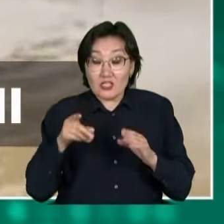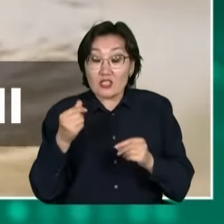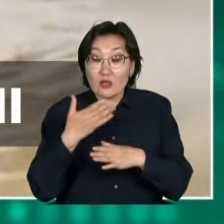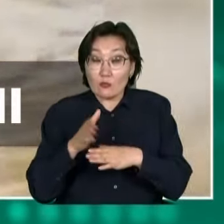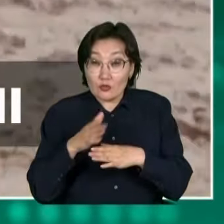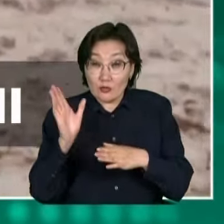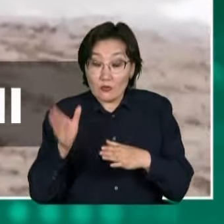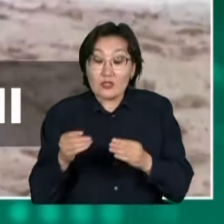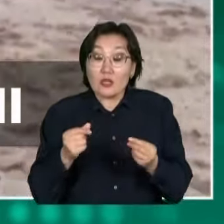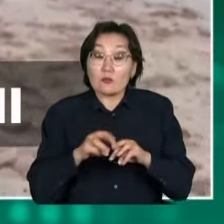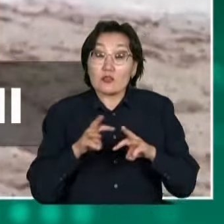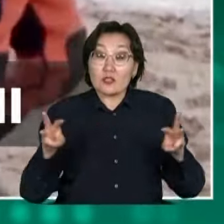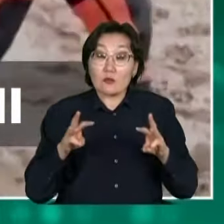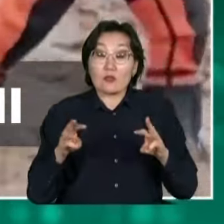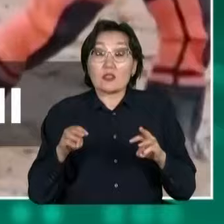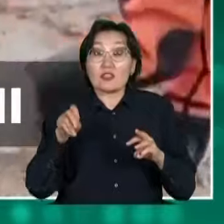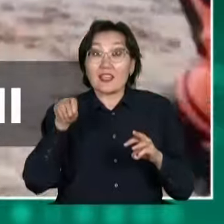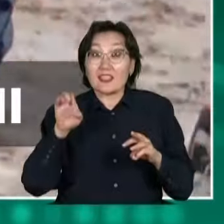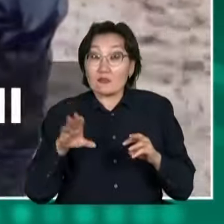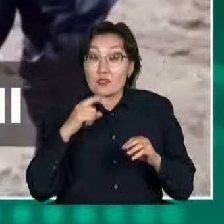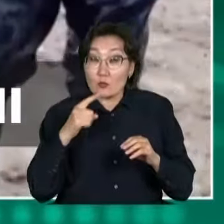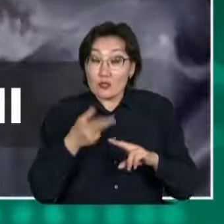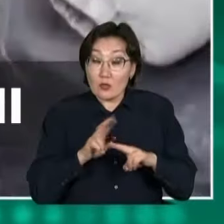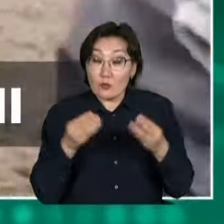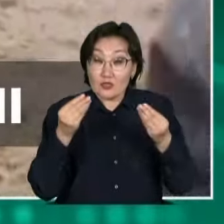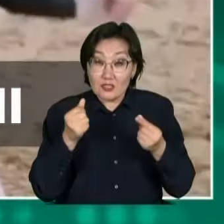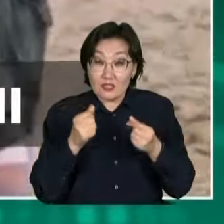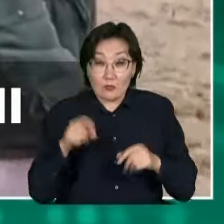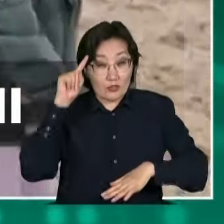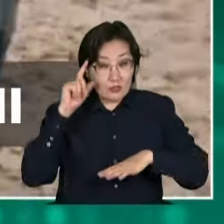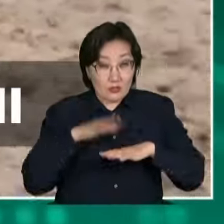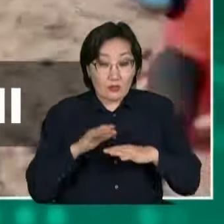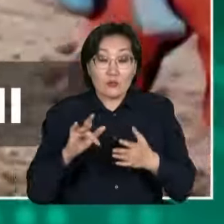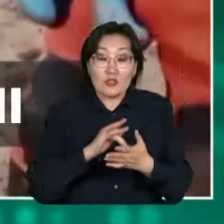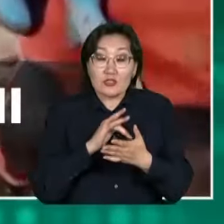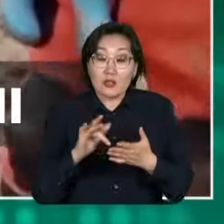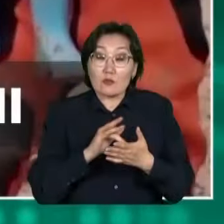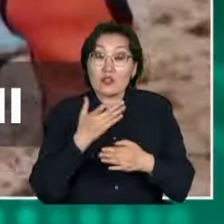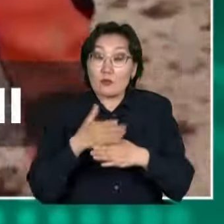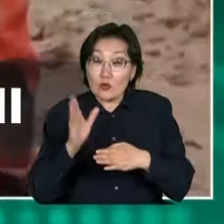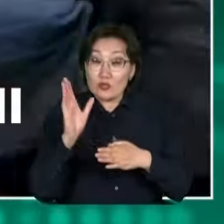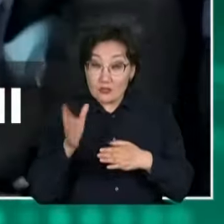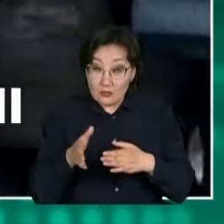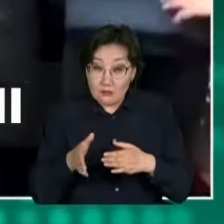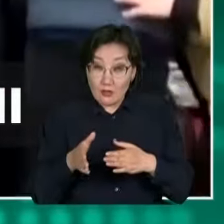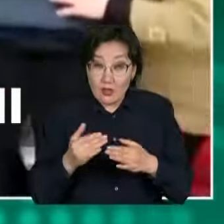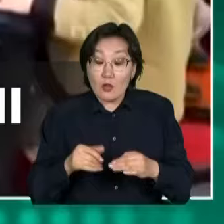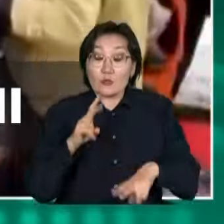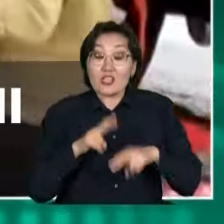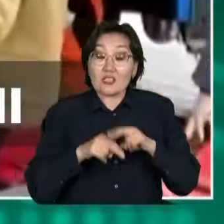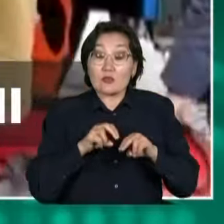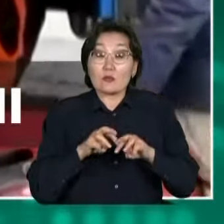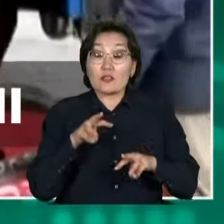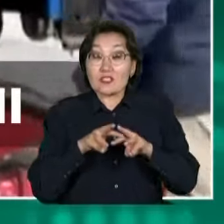бөлінет. Елдің қаржы министрі Мәди Тәкеевтің айтуынша, бұл ақша әкімдіктердің бюджетінен қарастырылған. Еске салайын, құрылыс